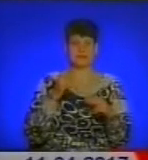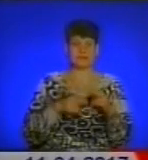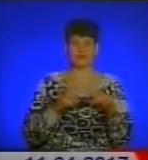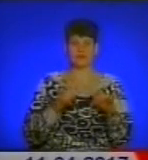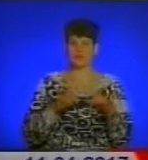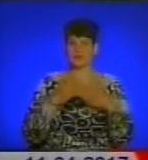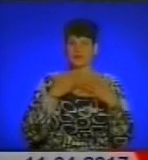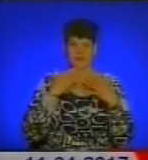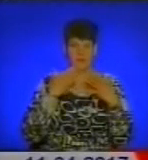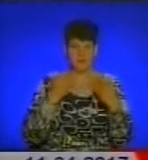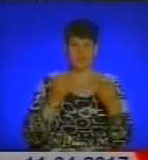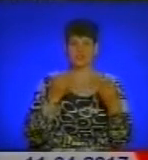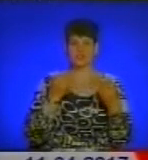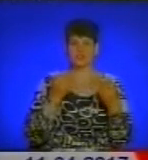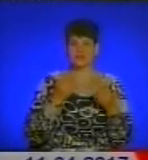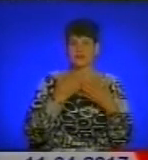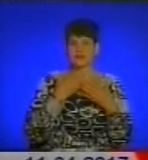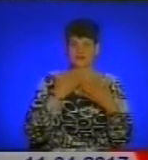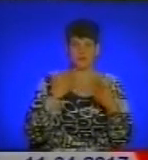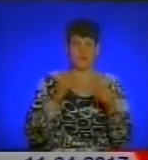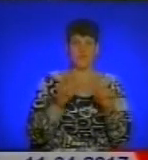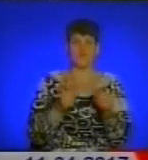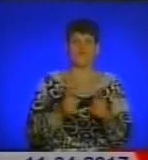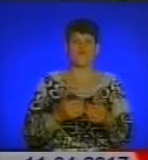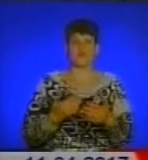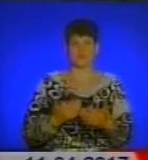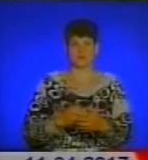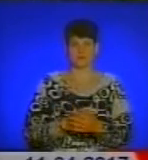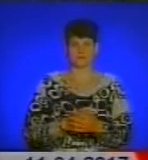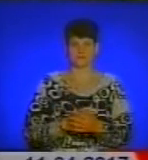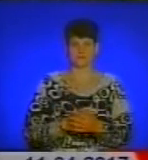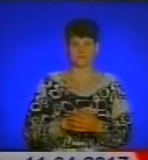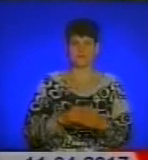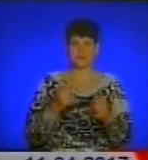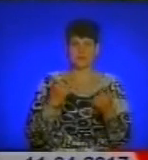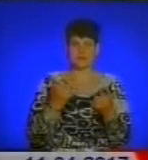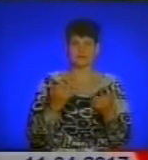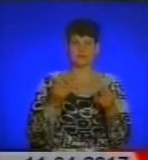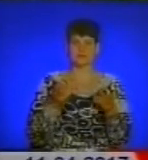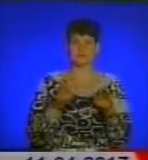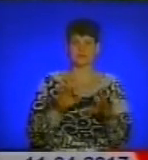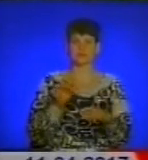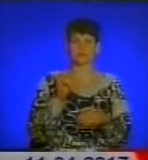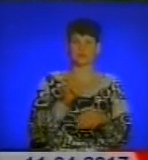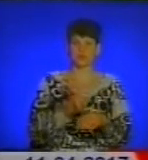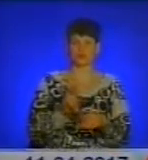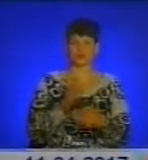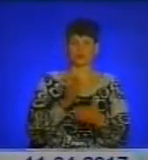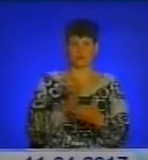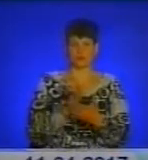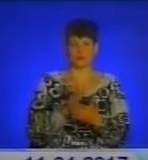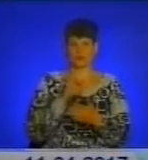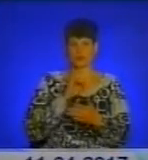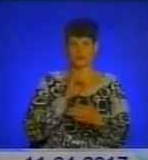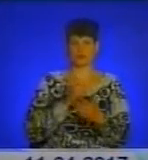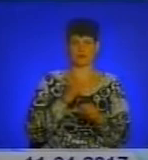немає і немає його якоїсь оформлення. Так, тобто, наразі залишаємося в тому ж юридичному статусі, в якому ми